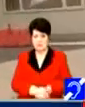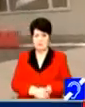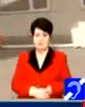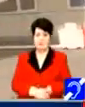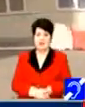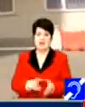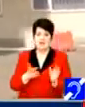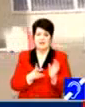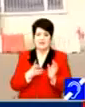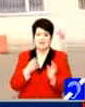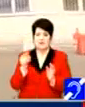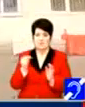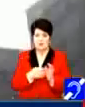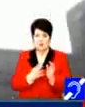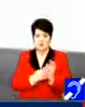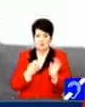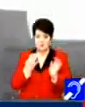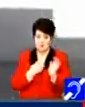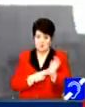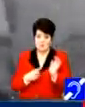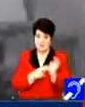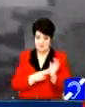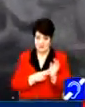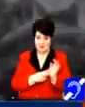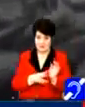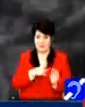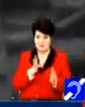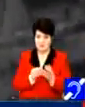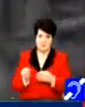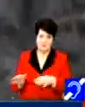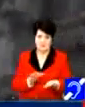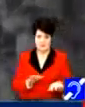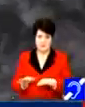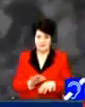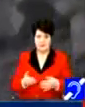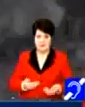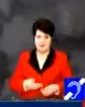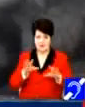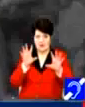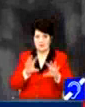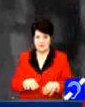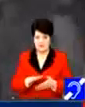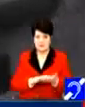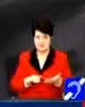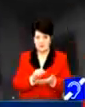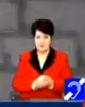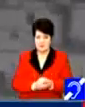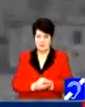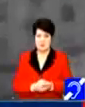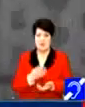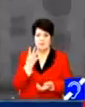Catrinel avea 7 ani în 1977. A supraviețuit după ce blocul Nestor, în care locuia, s-a prăbușit la cutremurul din 4